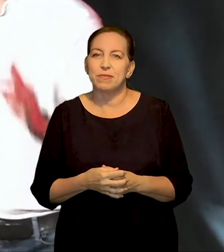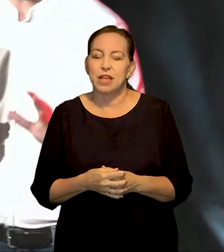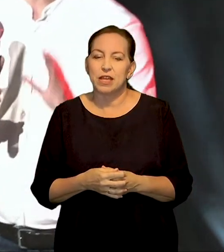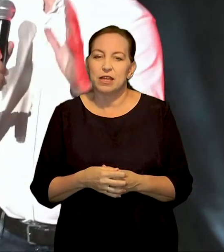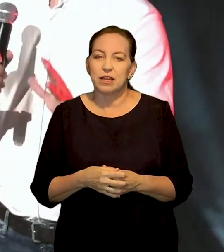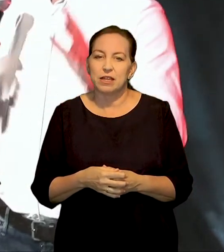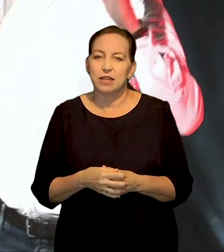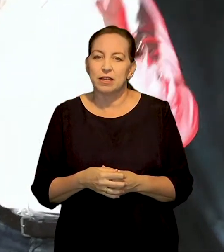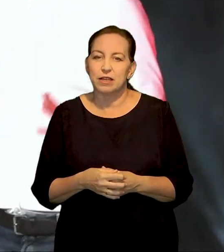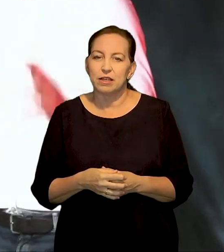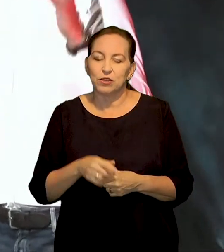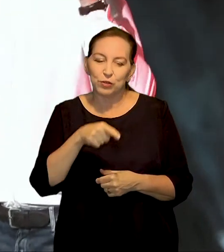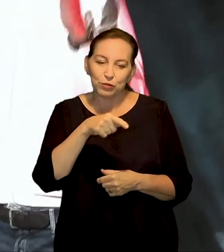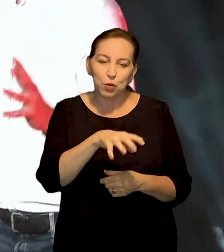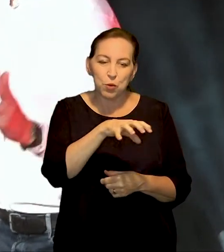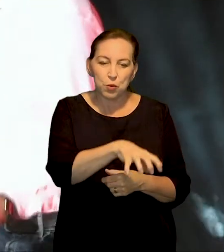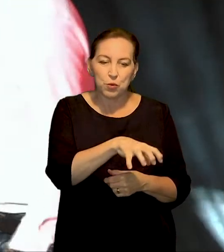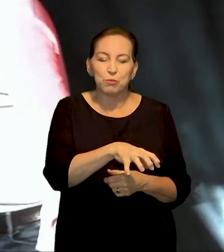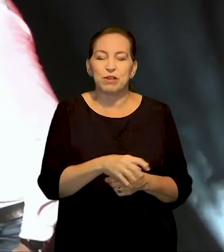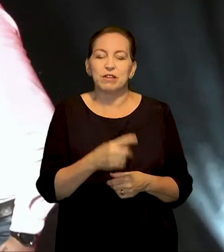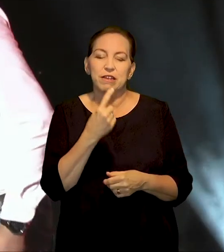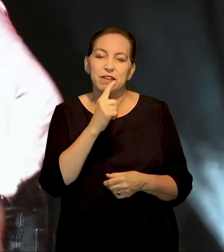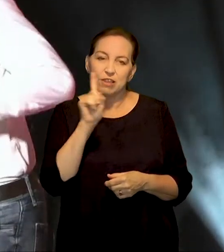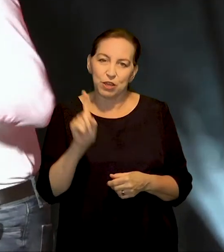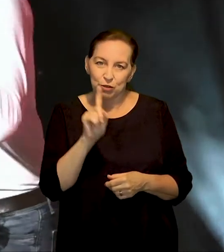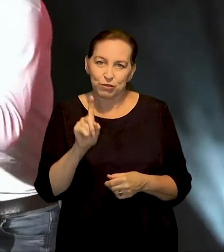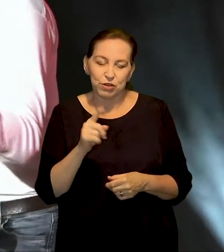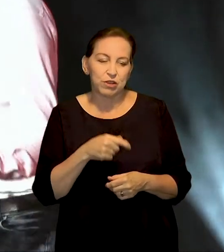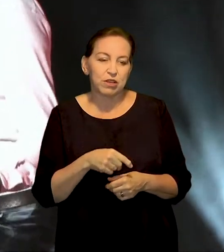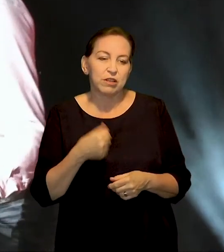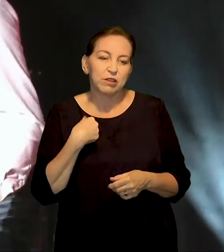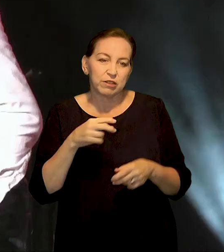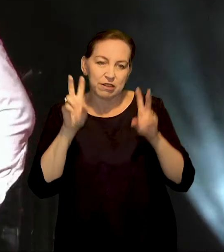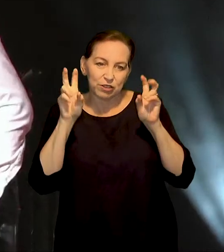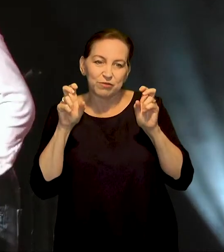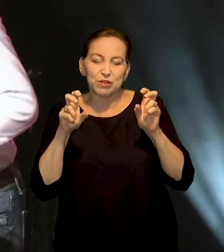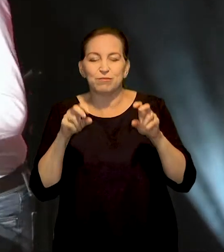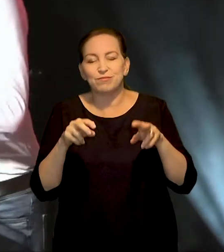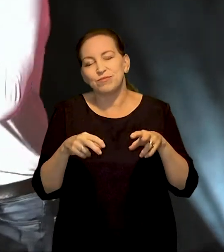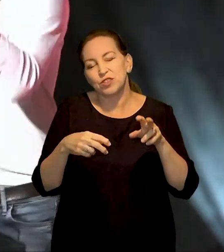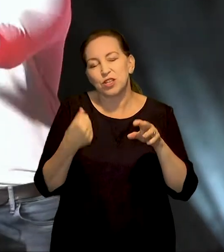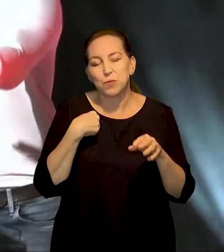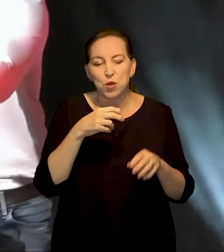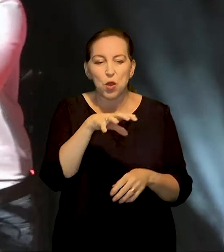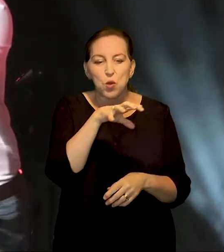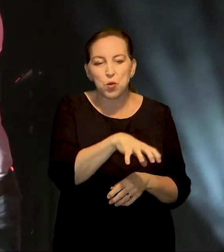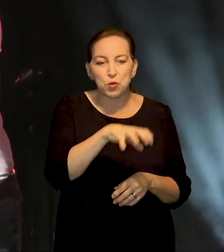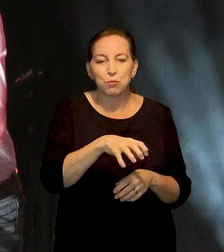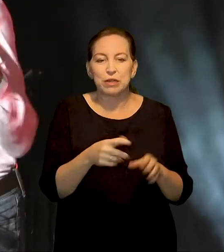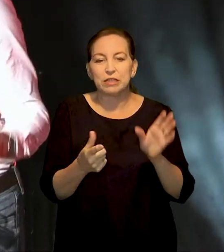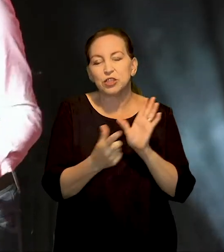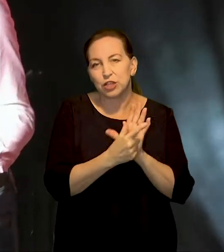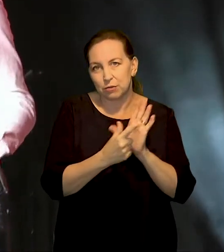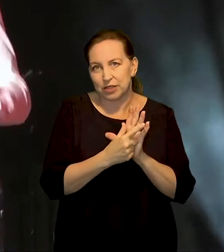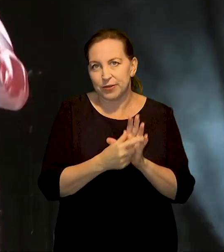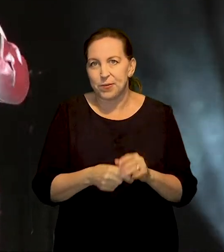ci, którzy pracują 1 godzinę, dostali tyle samo? Możemy odważnie odpowiadać. Niektórzy mówią